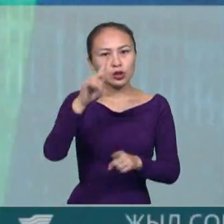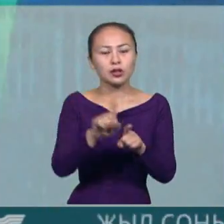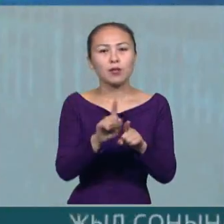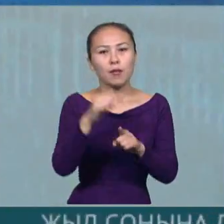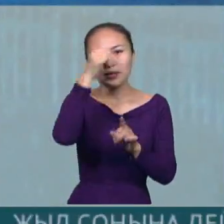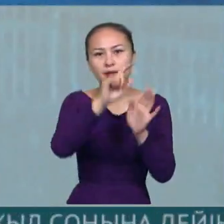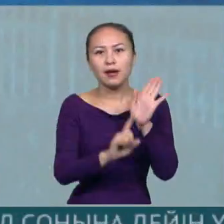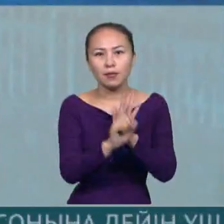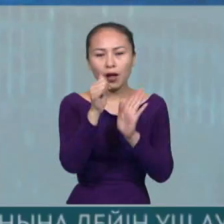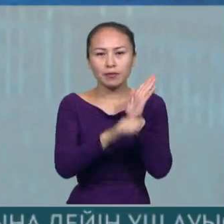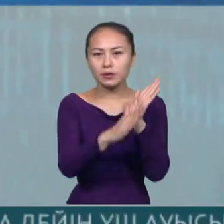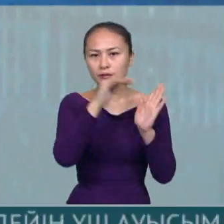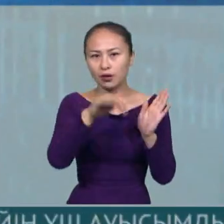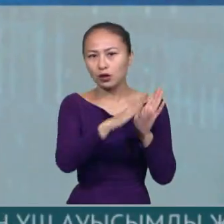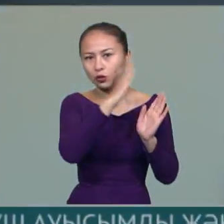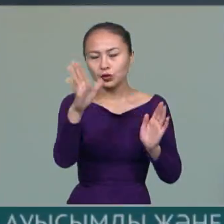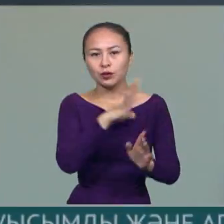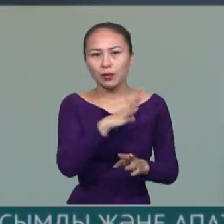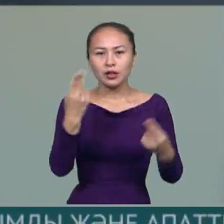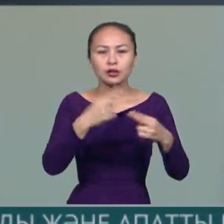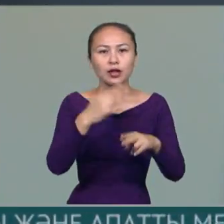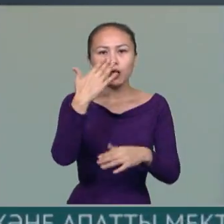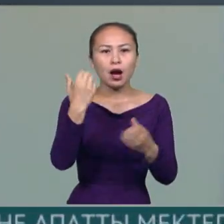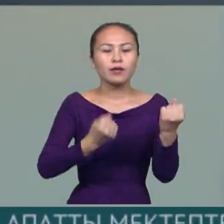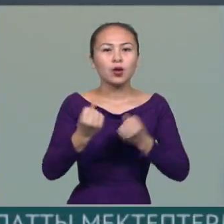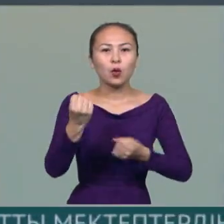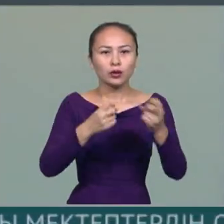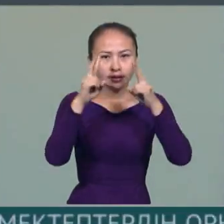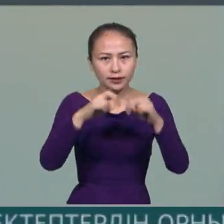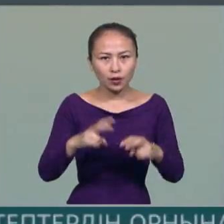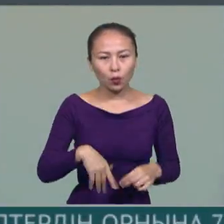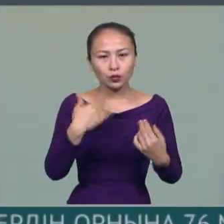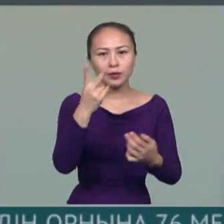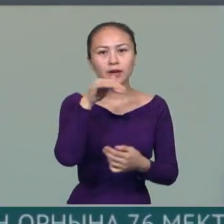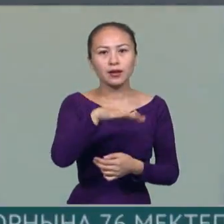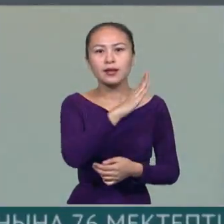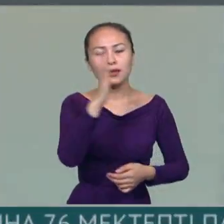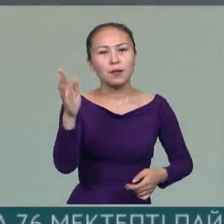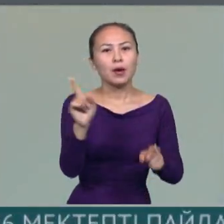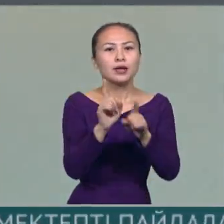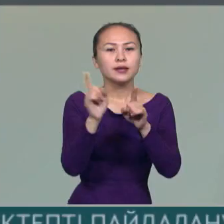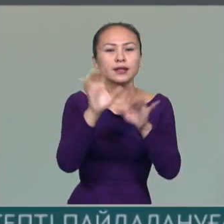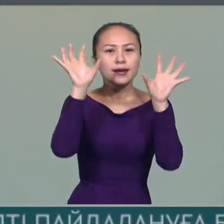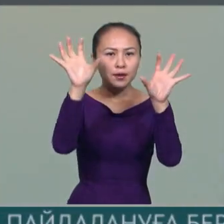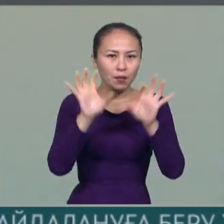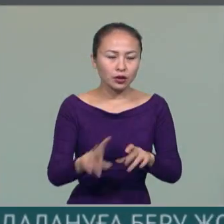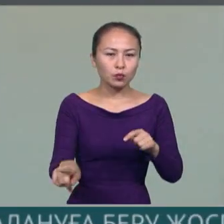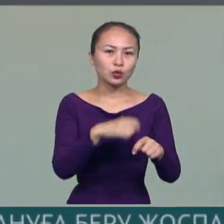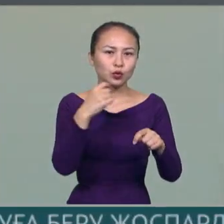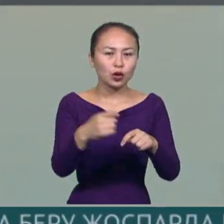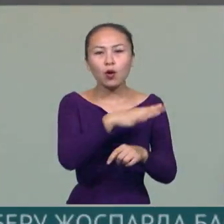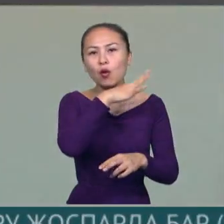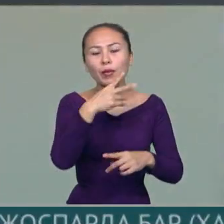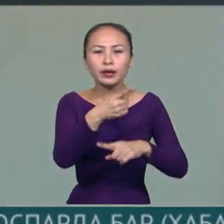сүйенсек, жыл басынан 60 мыңға жуық шетелдік автокөлік құралы тексерілді. Оның ішінде 2 мыңнан астам заңнама бұзушылықтың тең